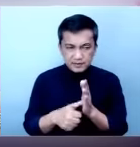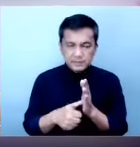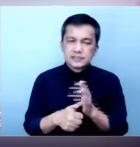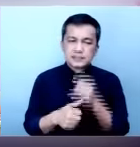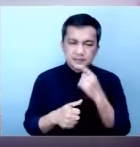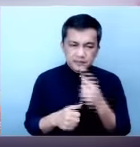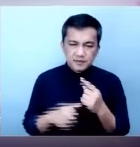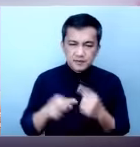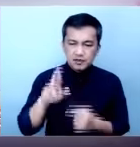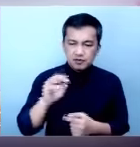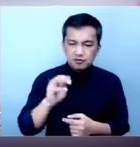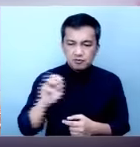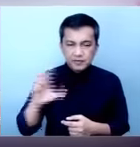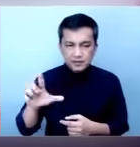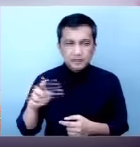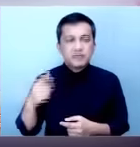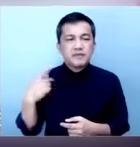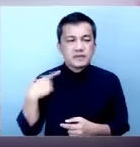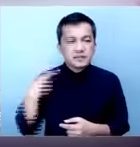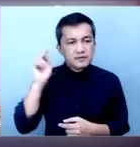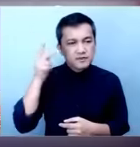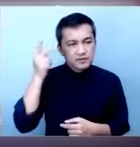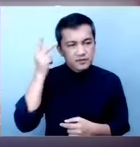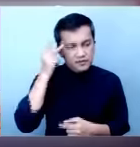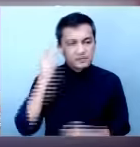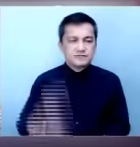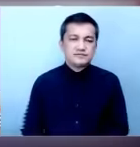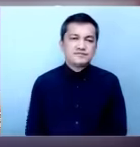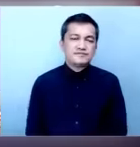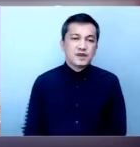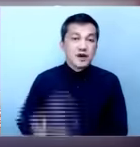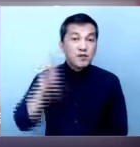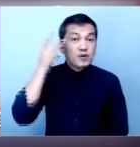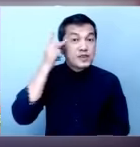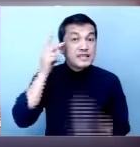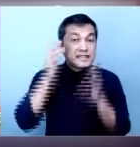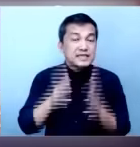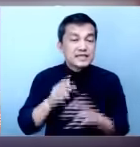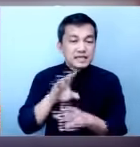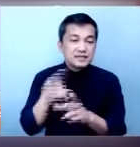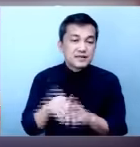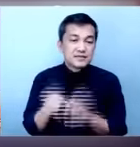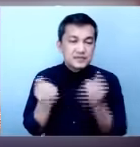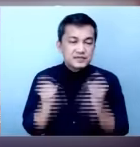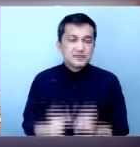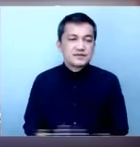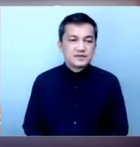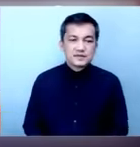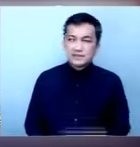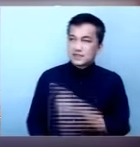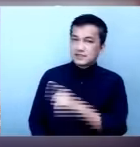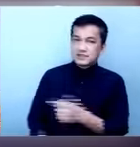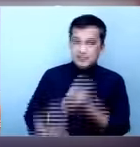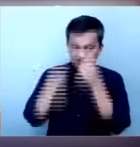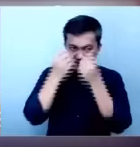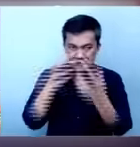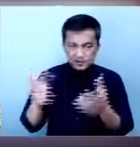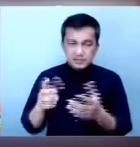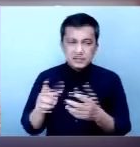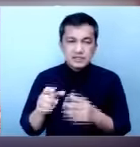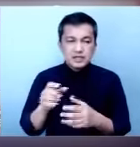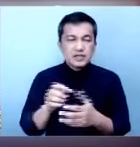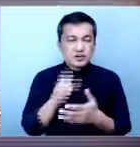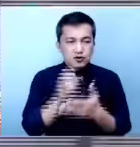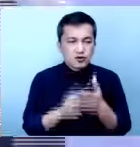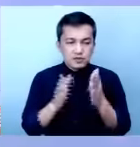Romel, meron pong politiko na sangkot sa isyong ito. Ito ang pasabog ng showbiz columnist na si